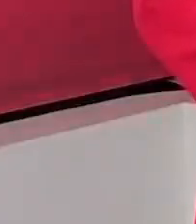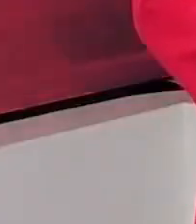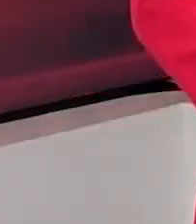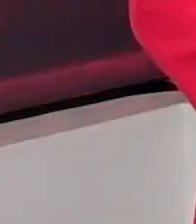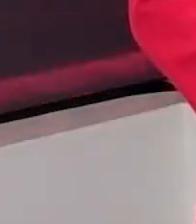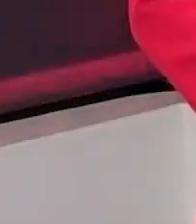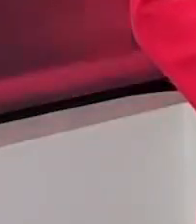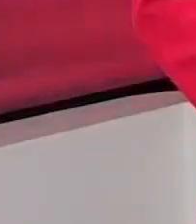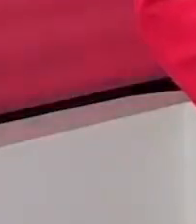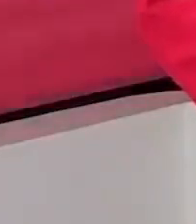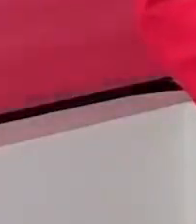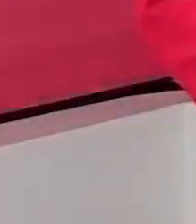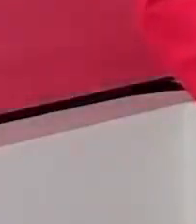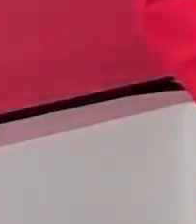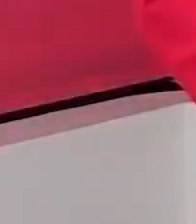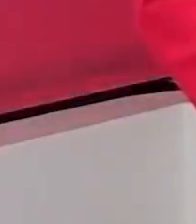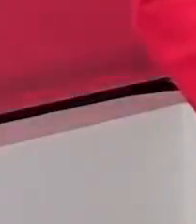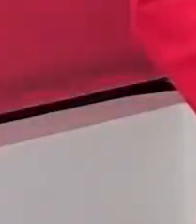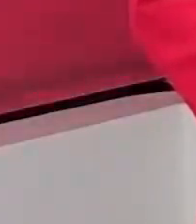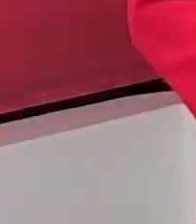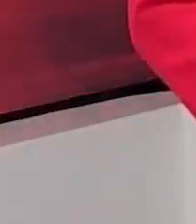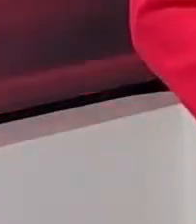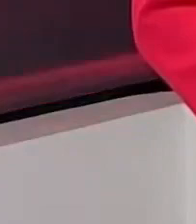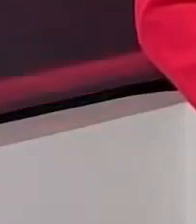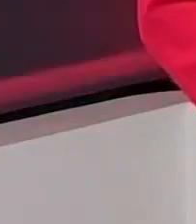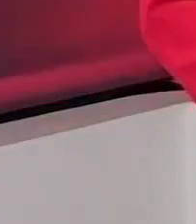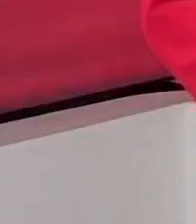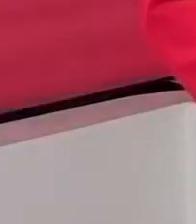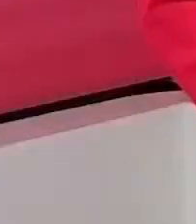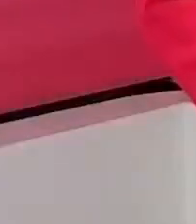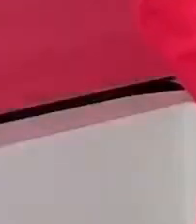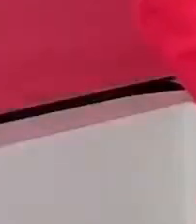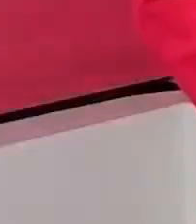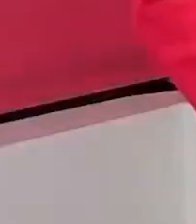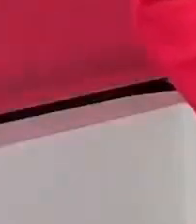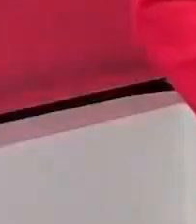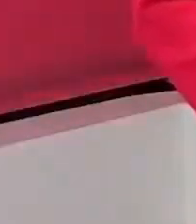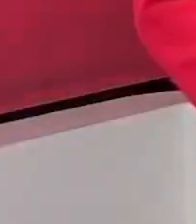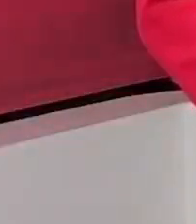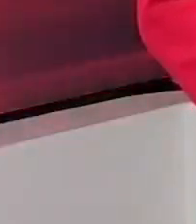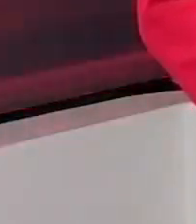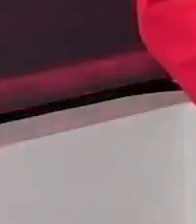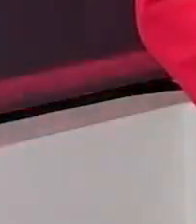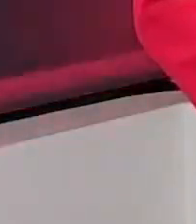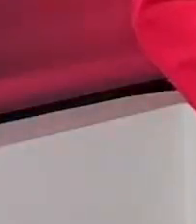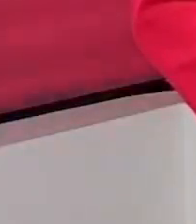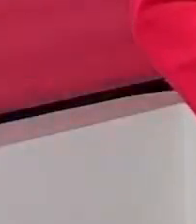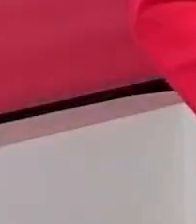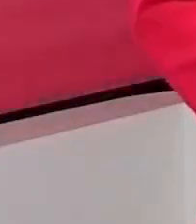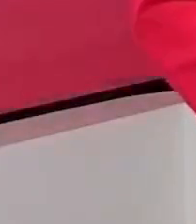mga balita. Bisitahin at mag-subscribe sa GMA Integrated News sa YouTube. Sa mga kapuso abroad,